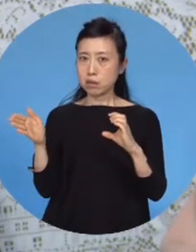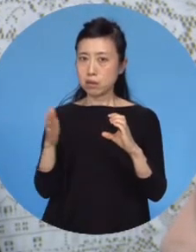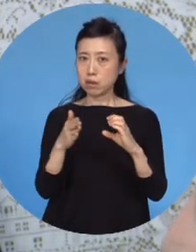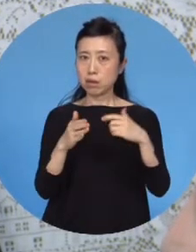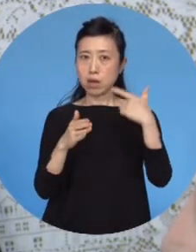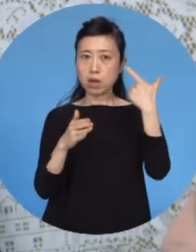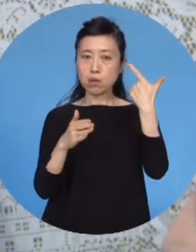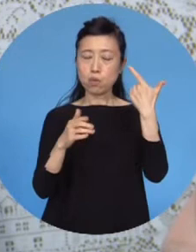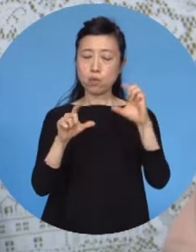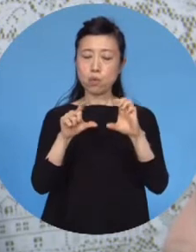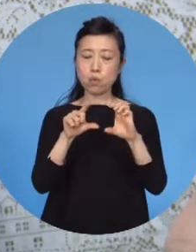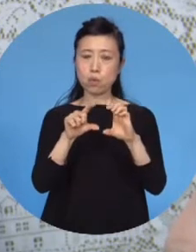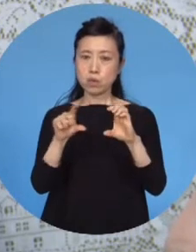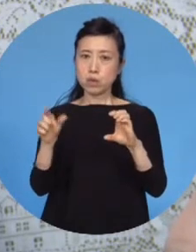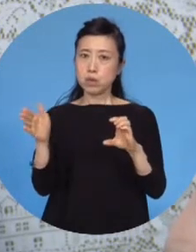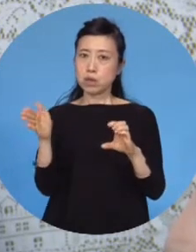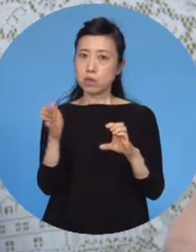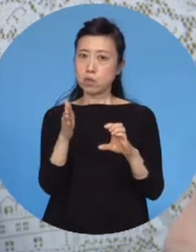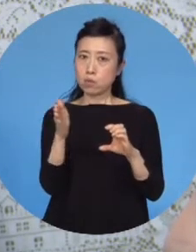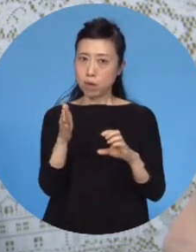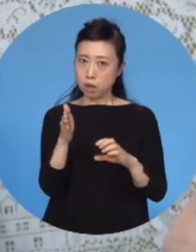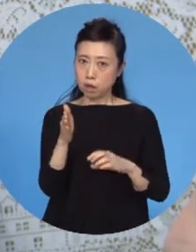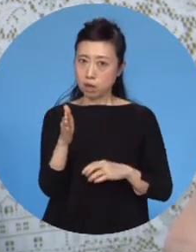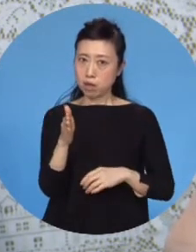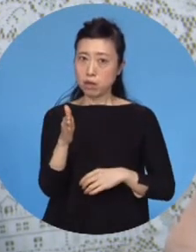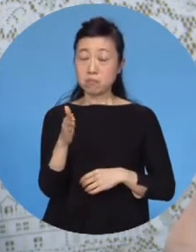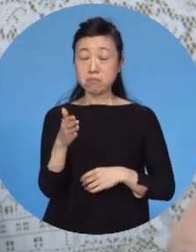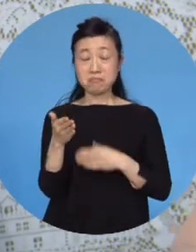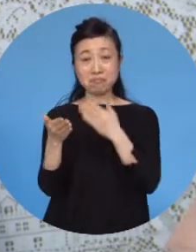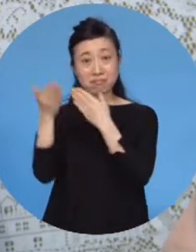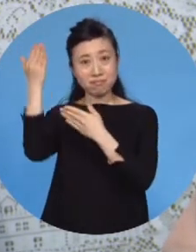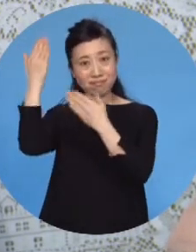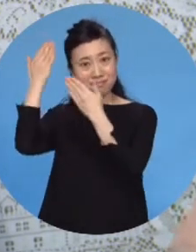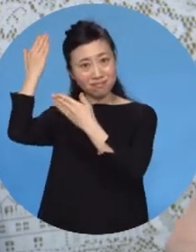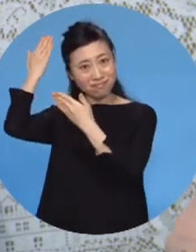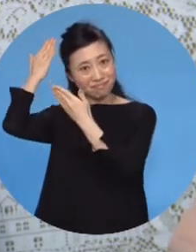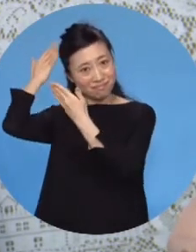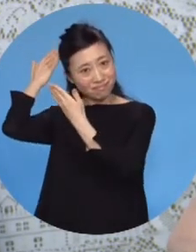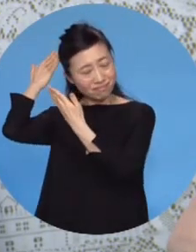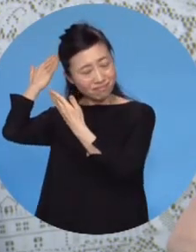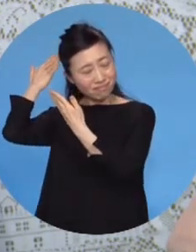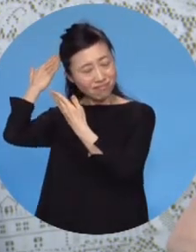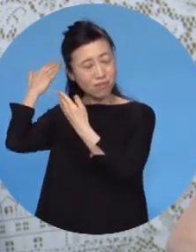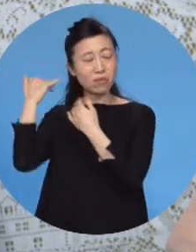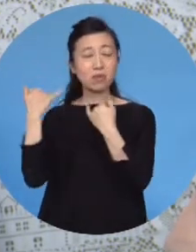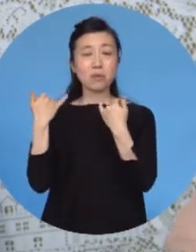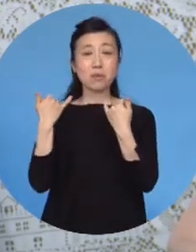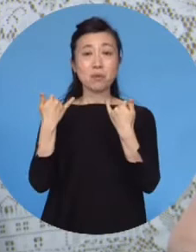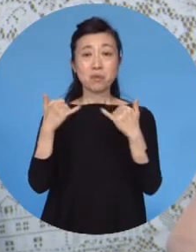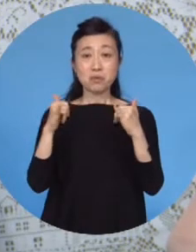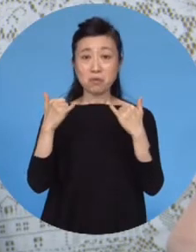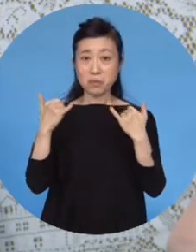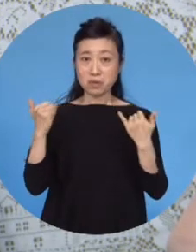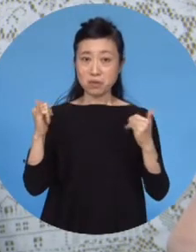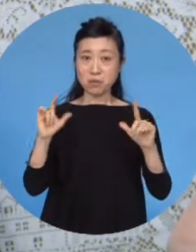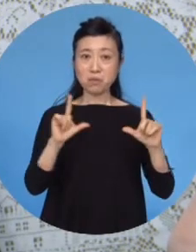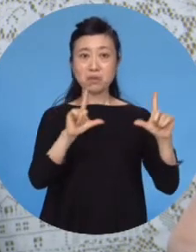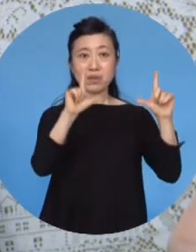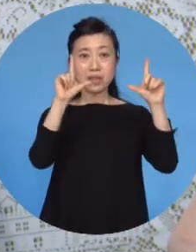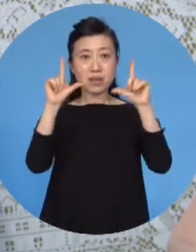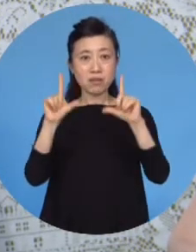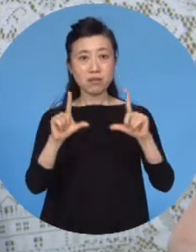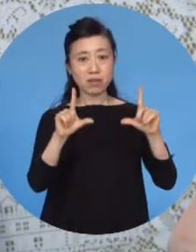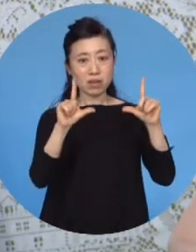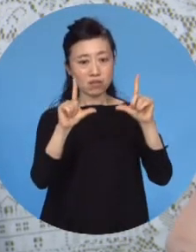から6世紀くらい、 そんなに 昔昔、いわゆる古代の、 人が住んでい